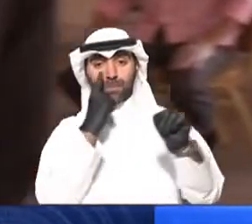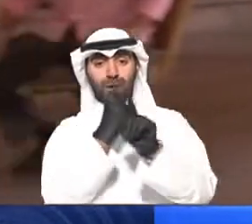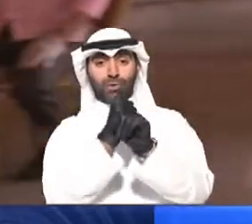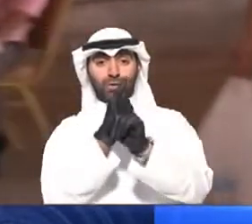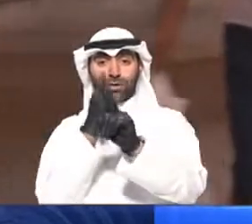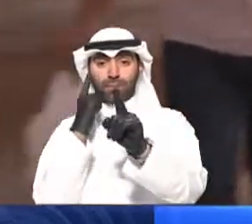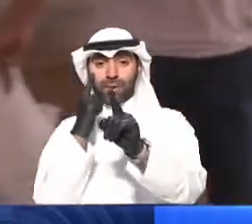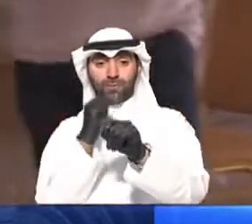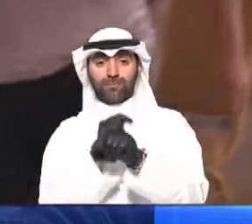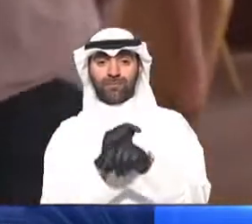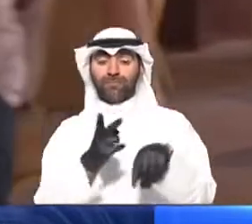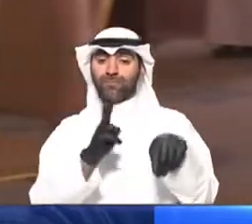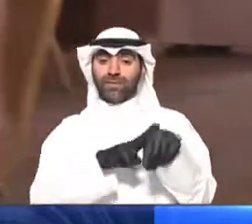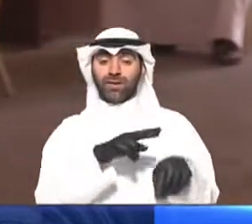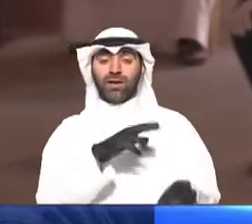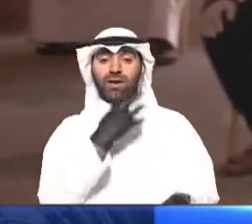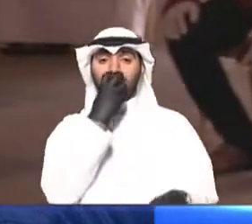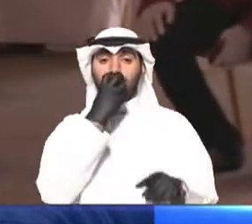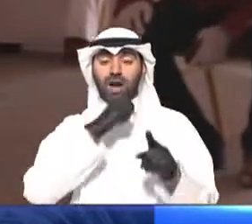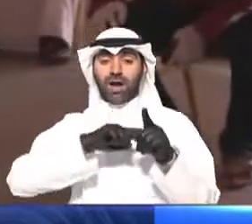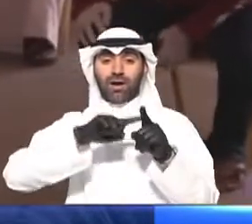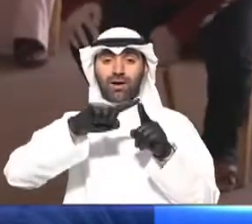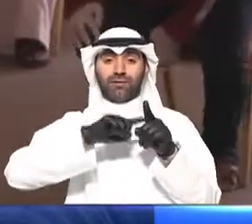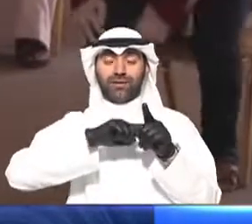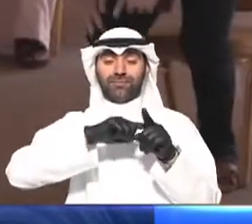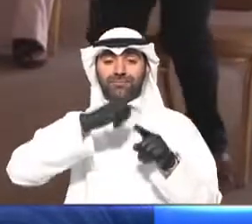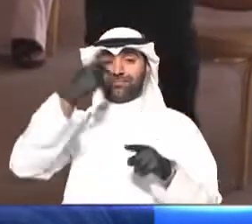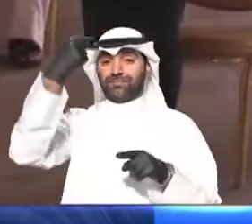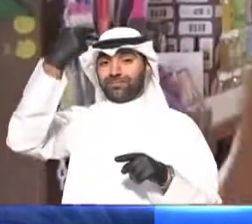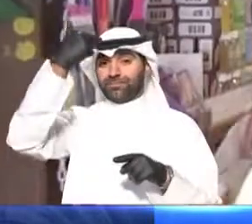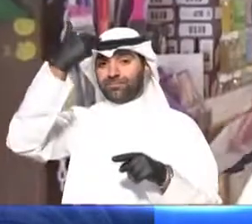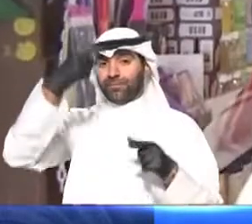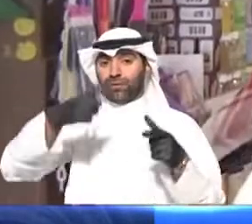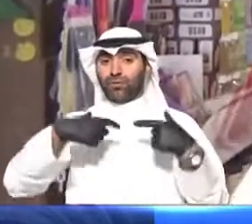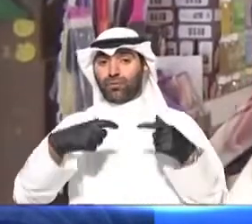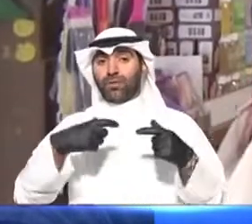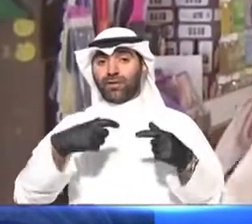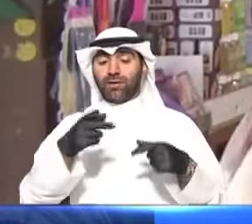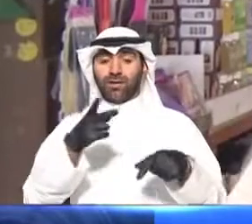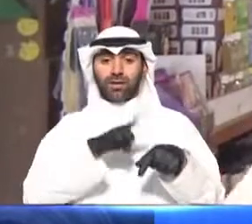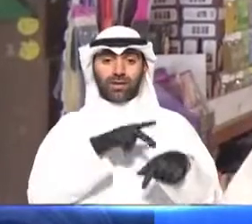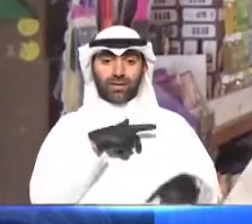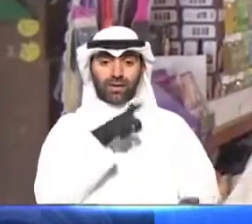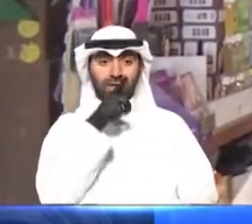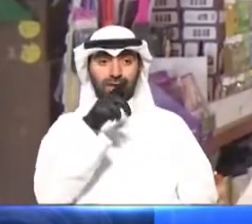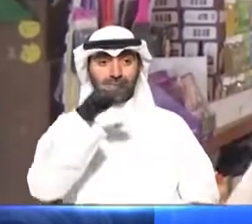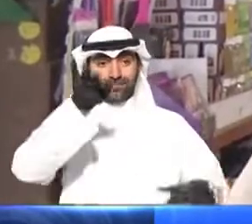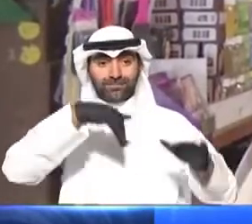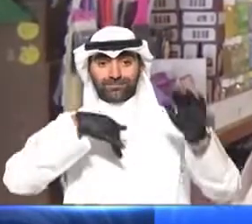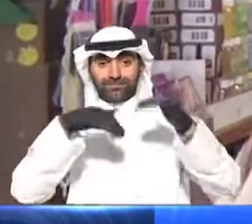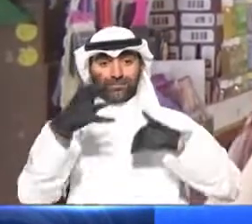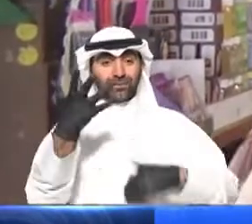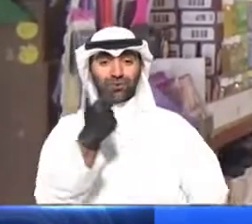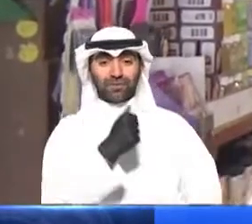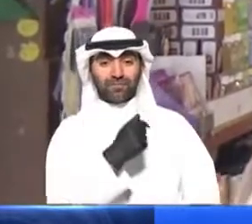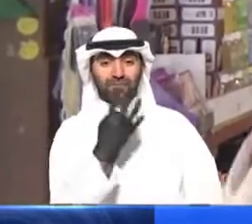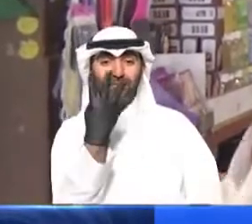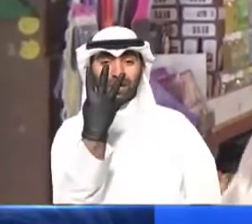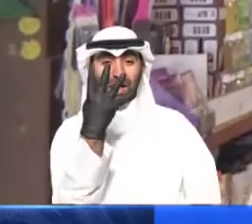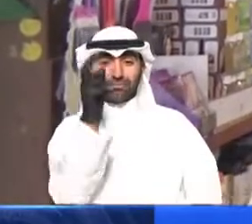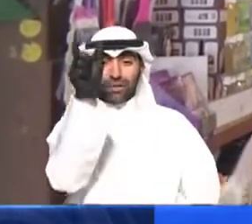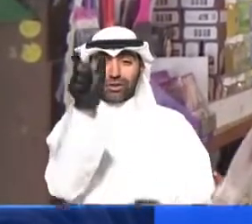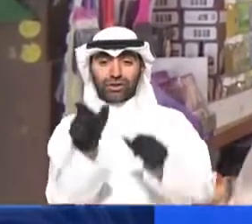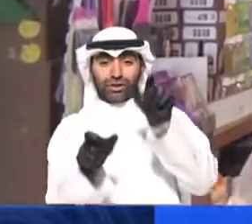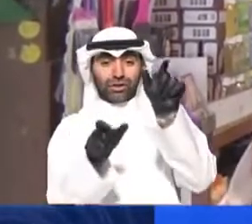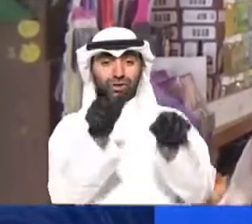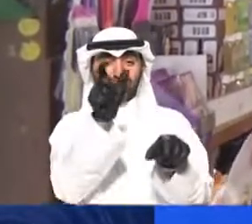الحرارة والكمام والدس أساس يدشون، وقاعد ندخل أربعة يطلعون أربعة، أربعة ويطلعون أربعة، يعني ما قاعد نحاول إن نخلي لا